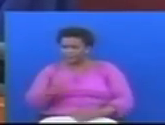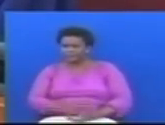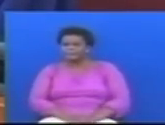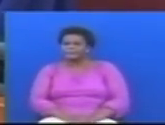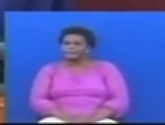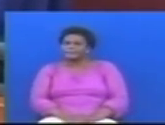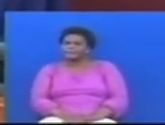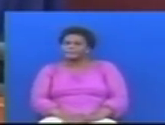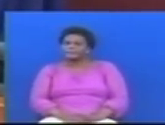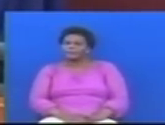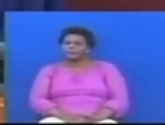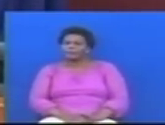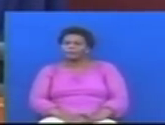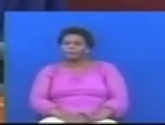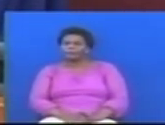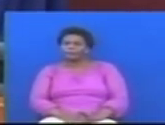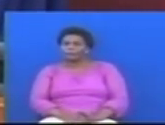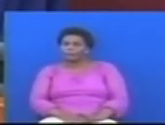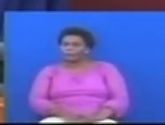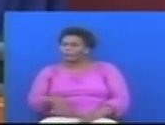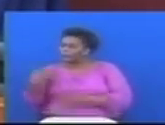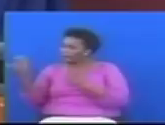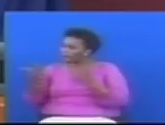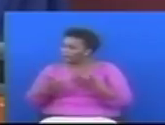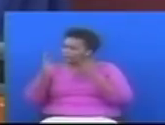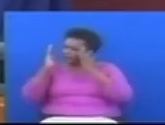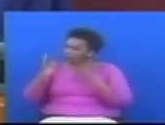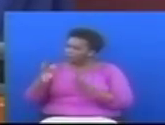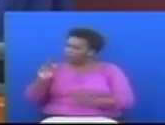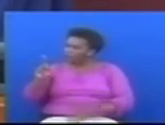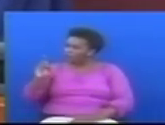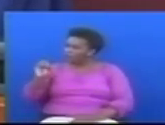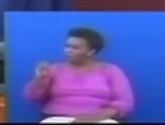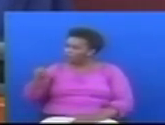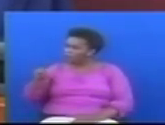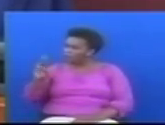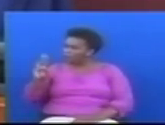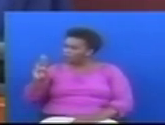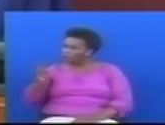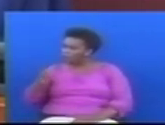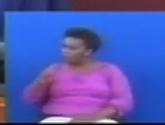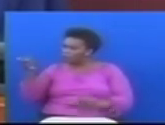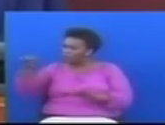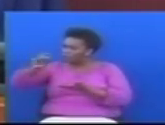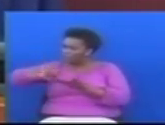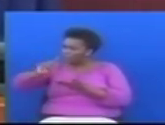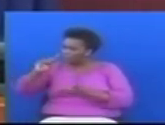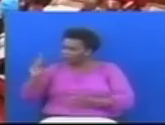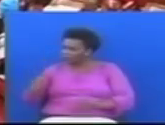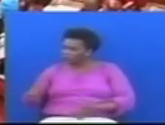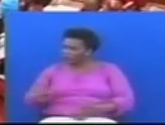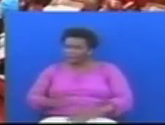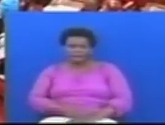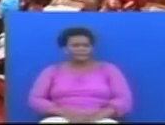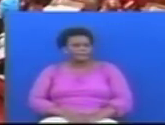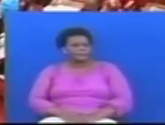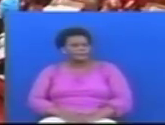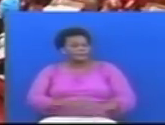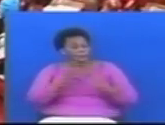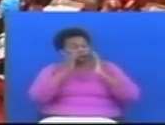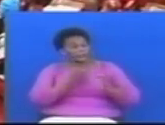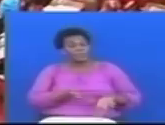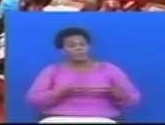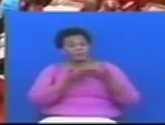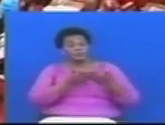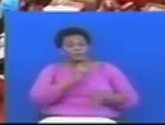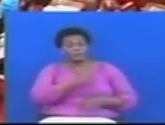Mheshimiwa Anton Kom, swali la nyongeza. Mheshimiwa Naibu Spika, nakushukuru kwa kunipa nafasi